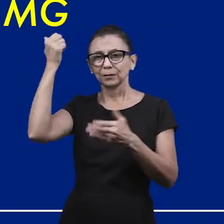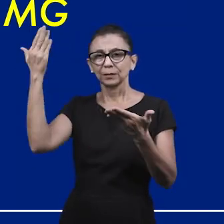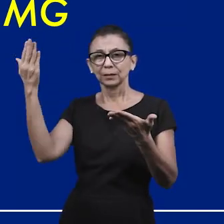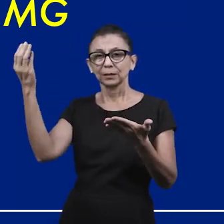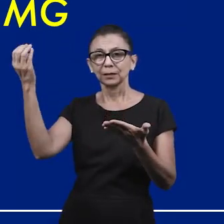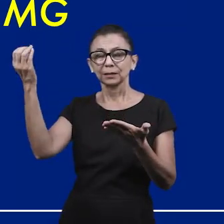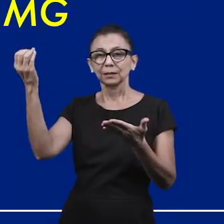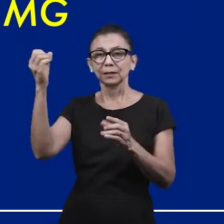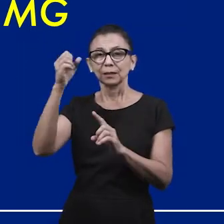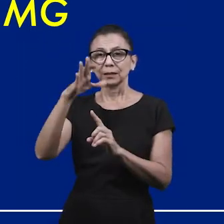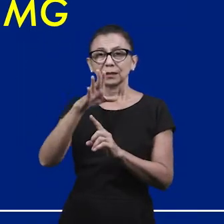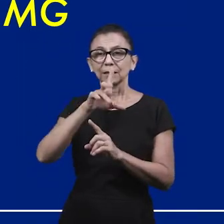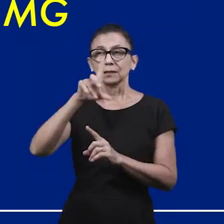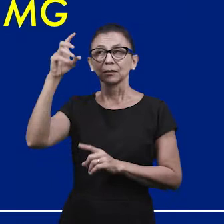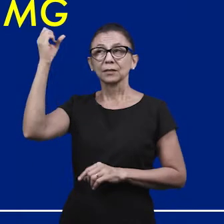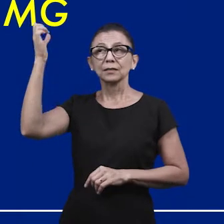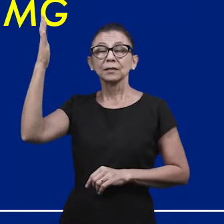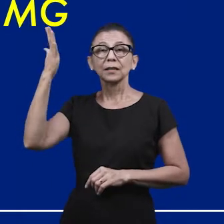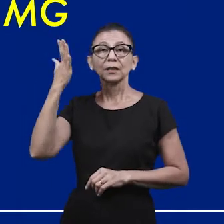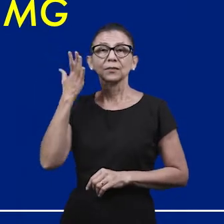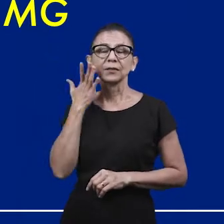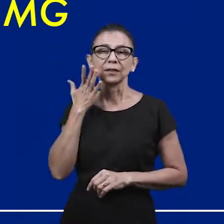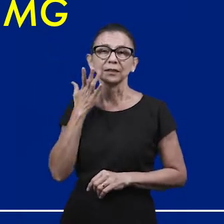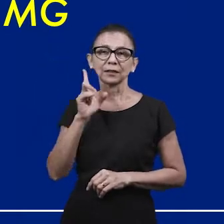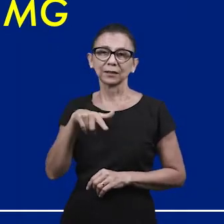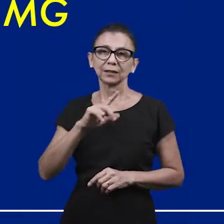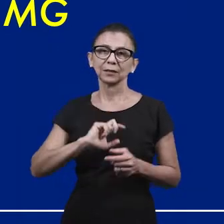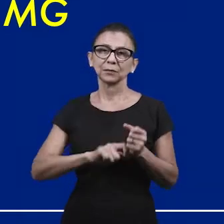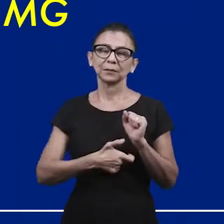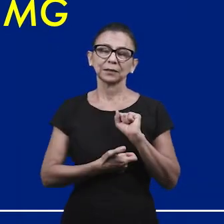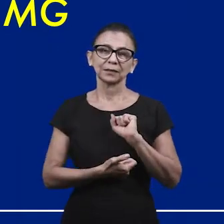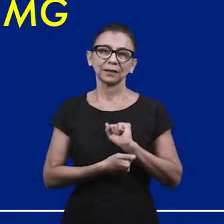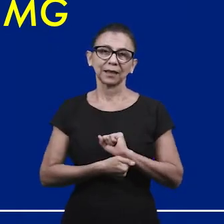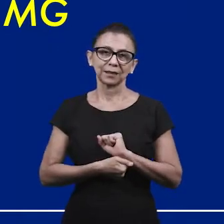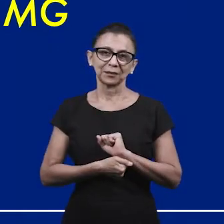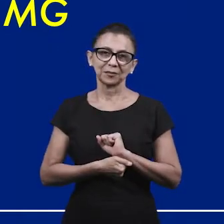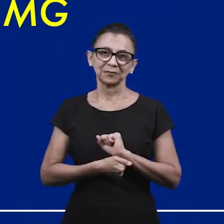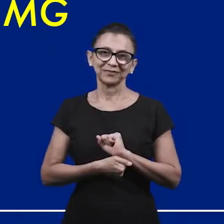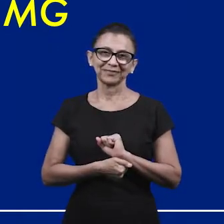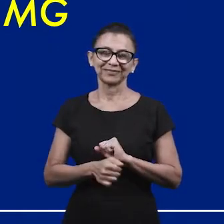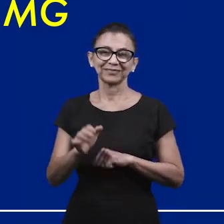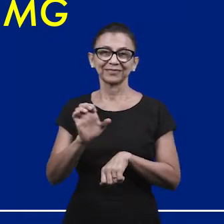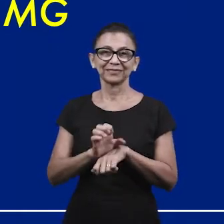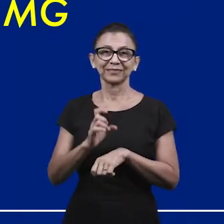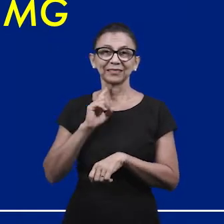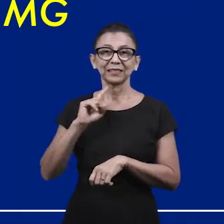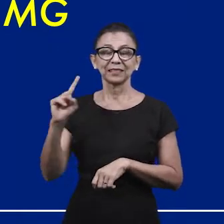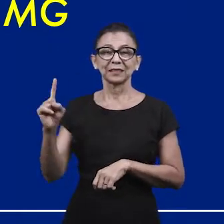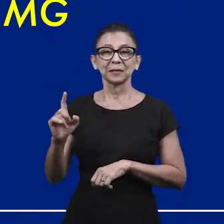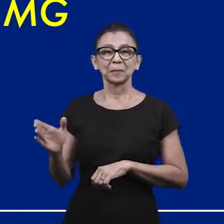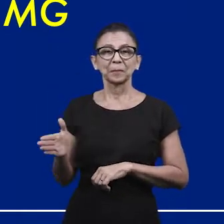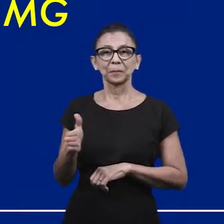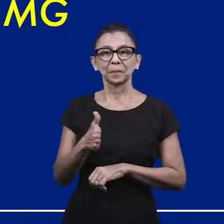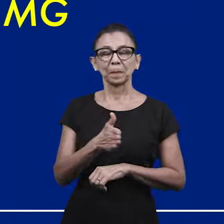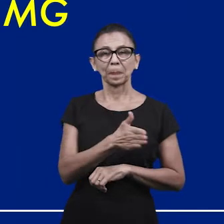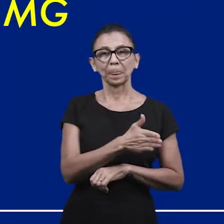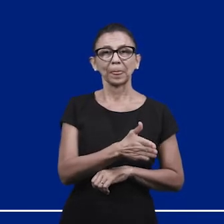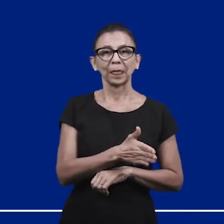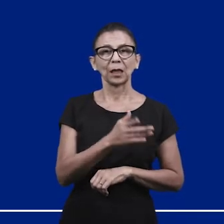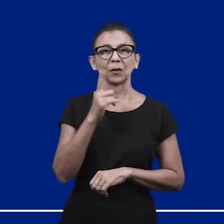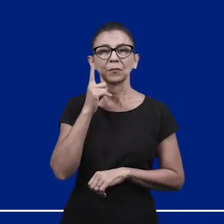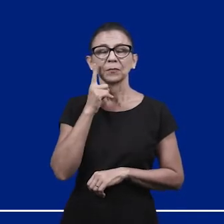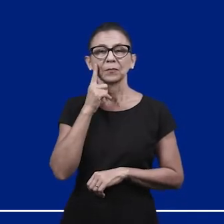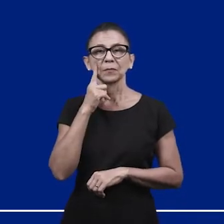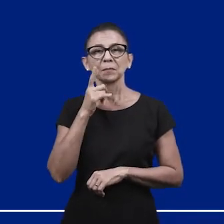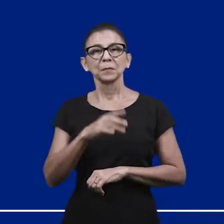Belo Horizonte, Minas Gerais. Maintenant, au Nord-Est, passion de Paul Ribeiro, elle est de Recife. Il dit, un mystère est le grand